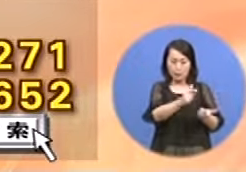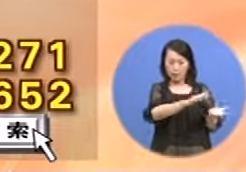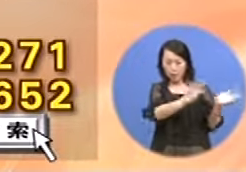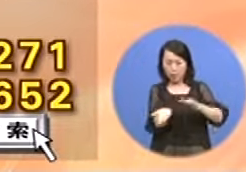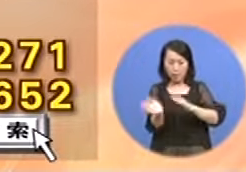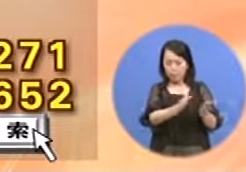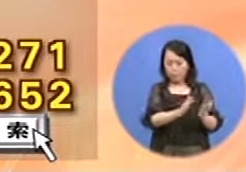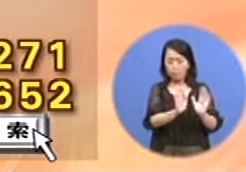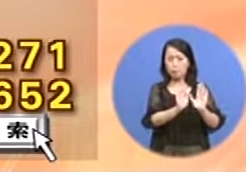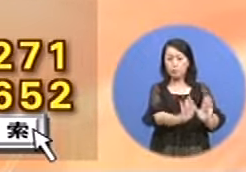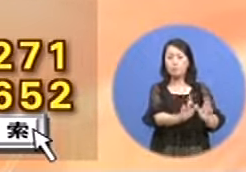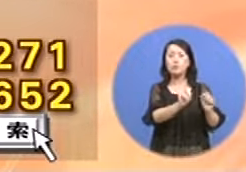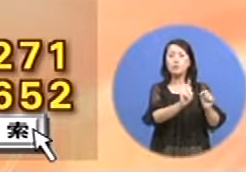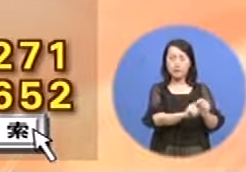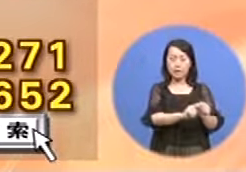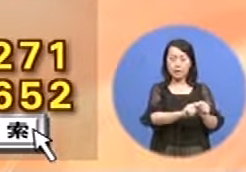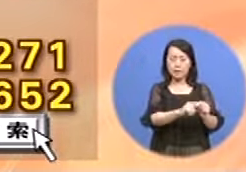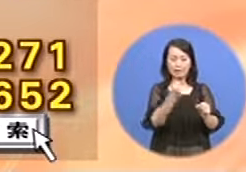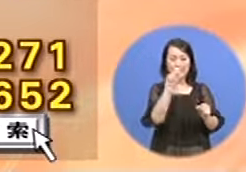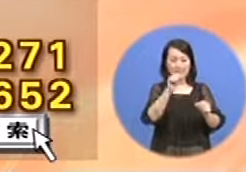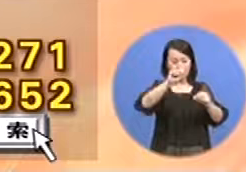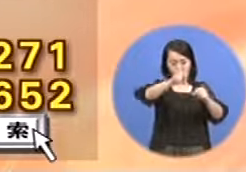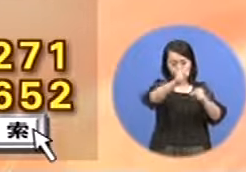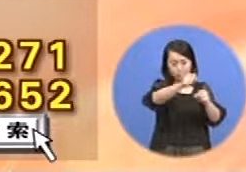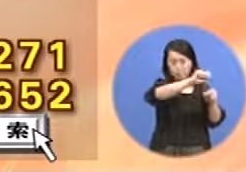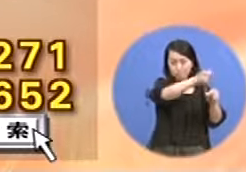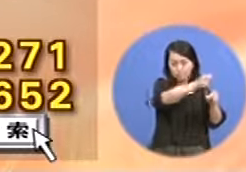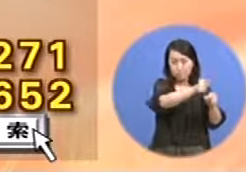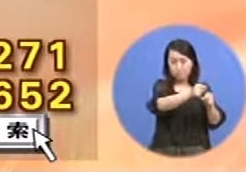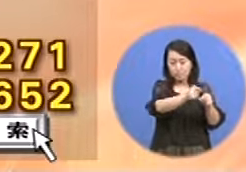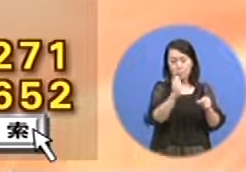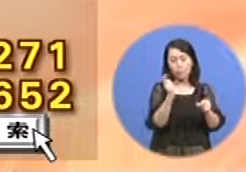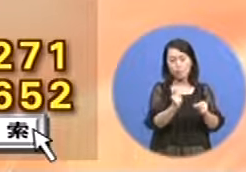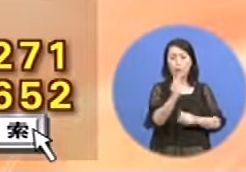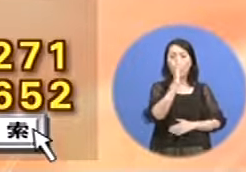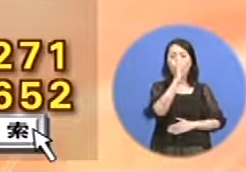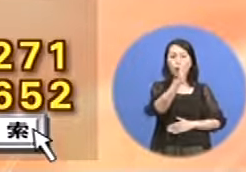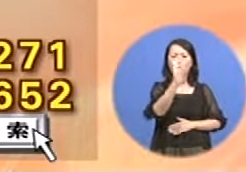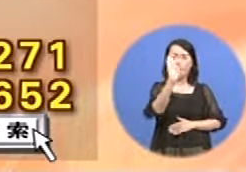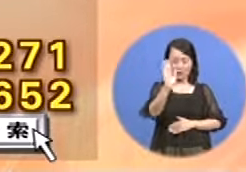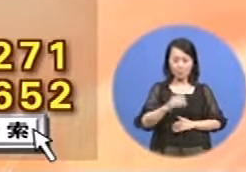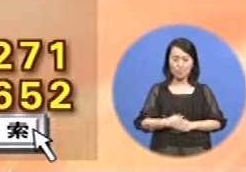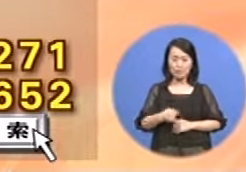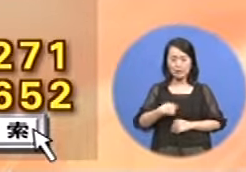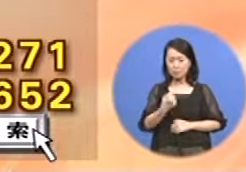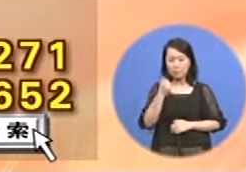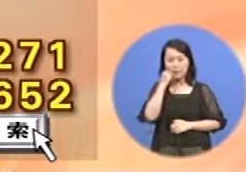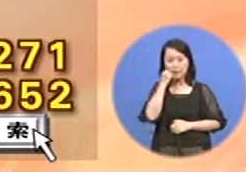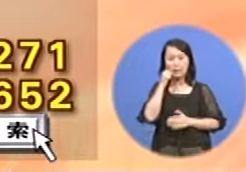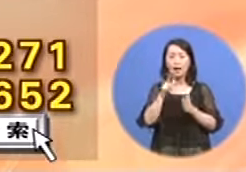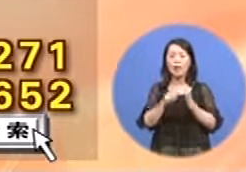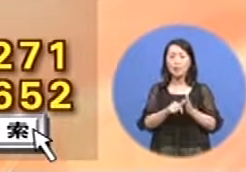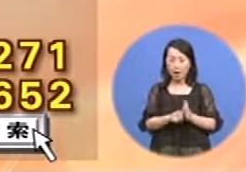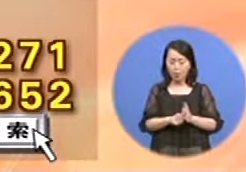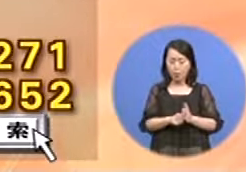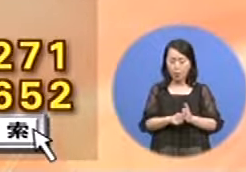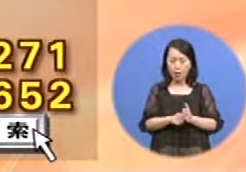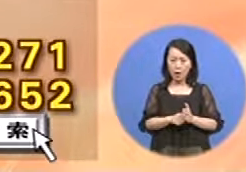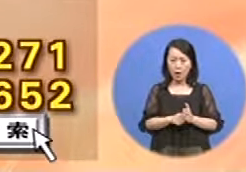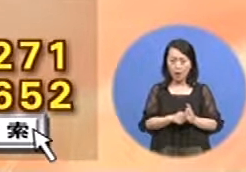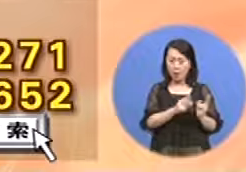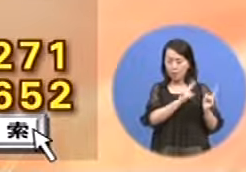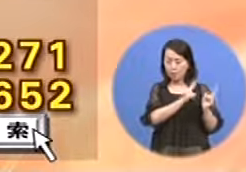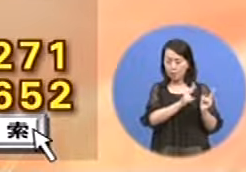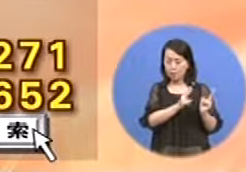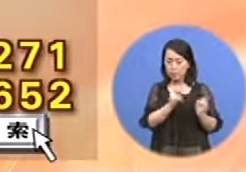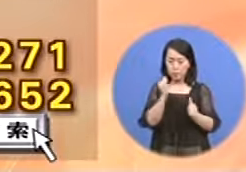よう、金具などでの固定を呼びかけています。ご自分で取り付けが困難の方のために、 家具等固定施工